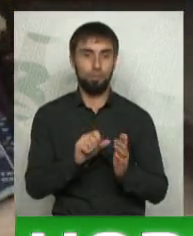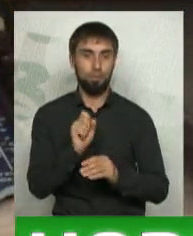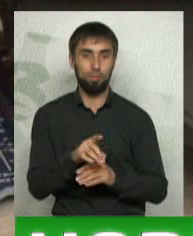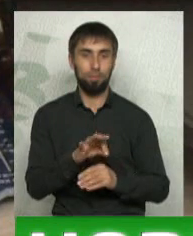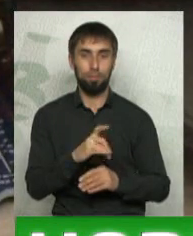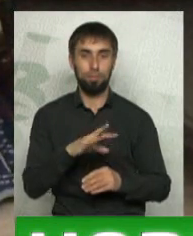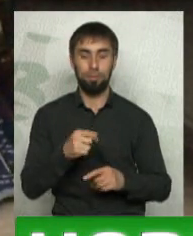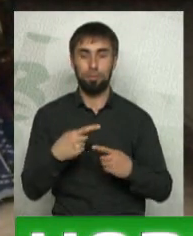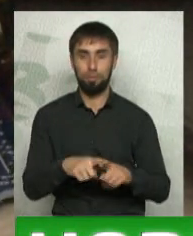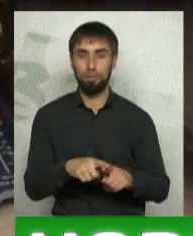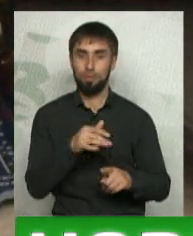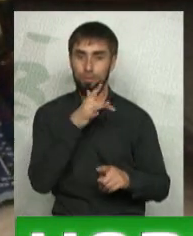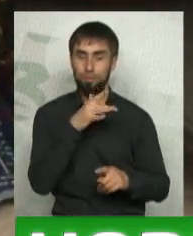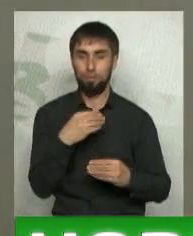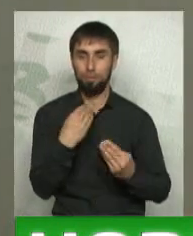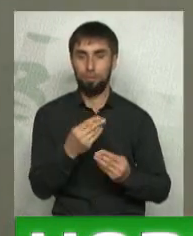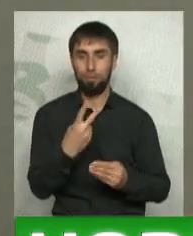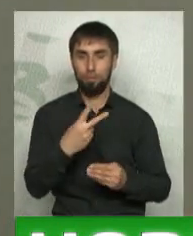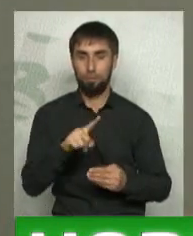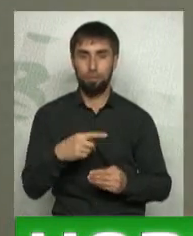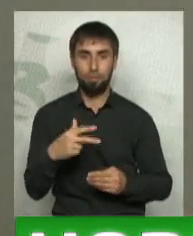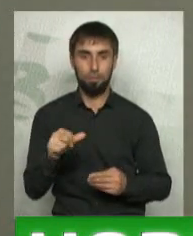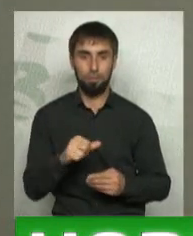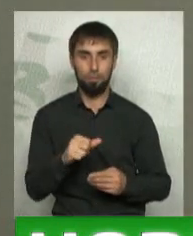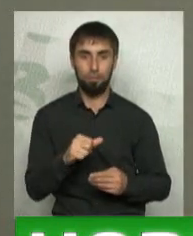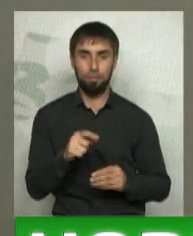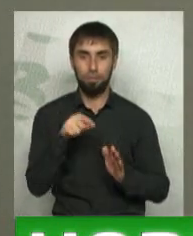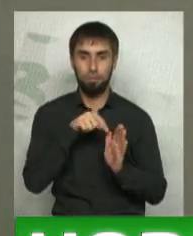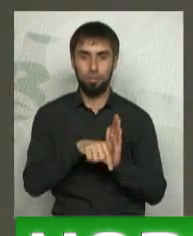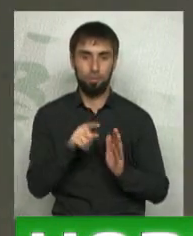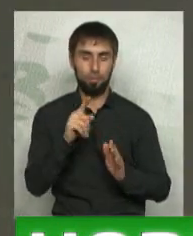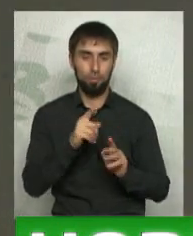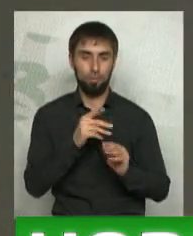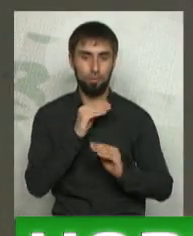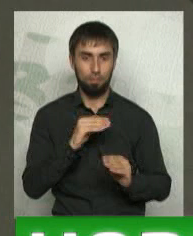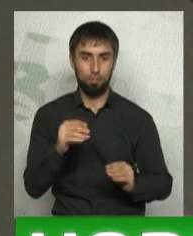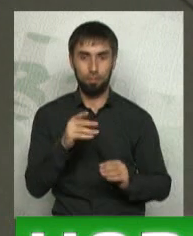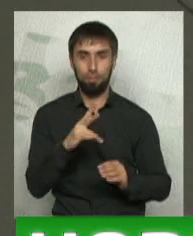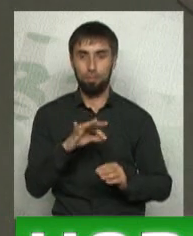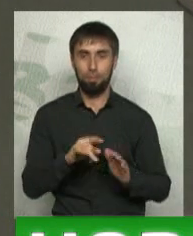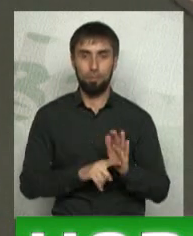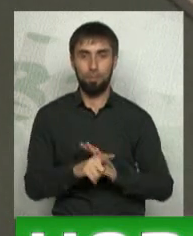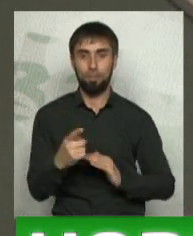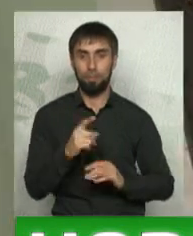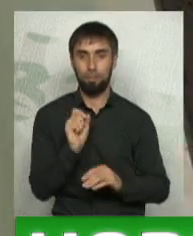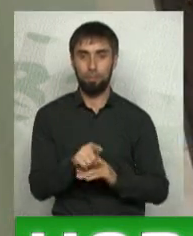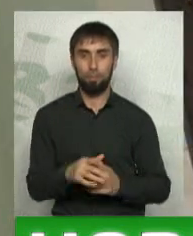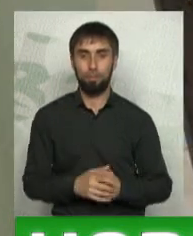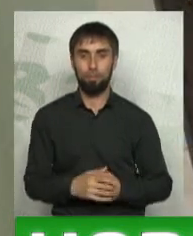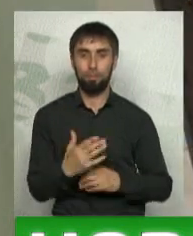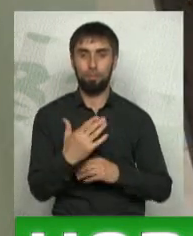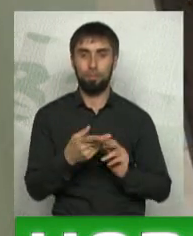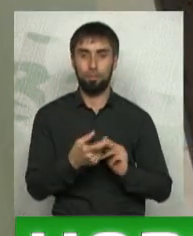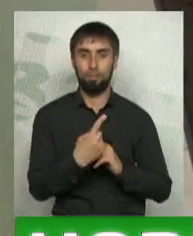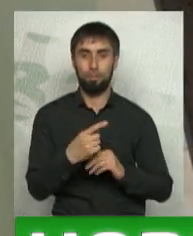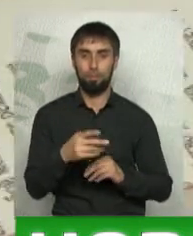по схемотехнике. Время на сдачу 2,5 часа. Погрузившись в уютную тишину, ребята приступают к первому заданию. Задание, где